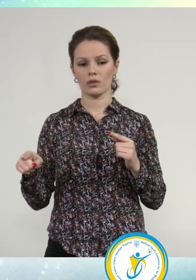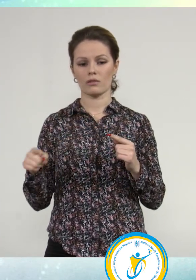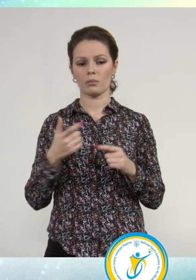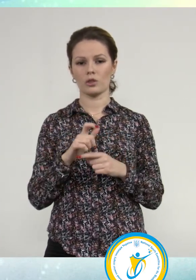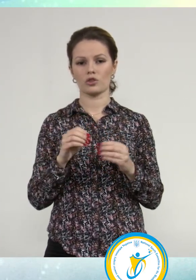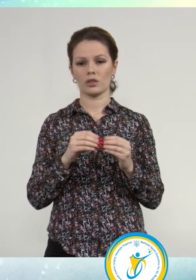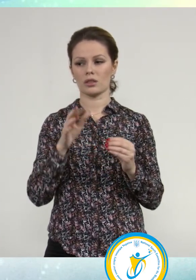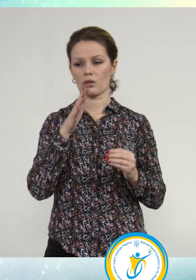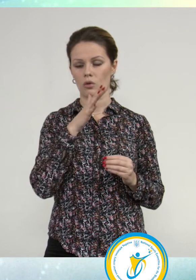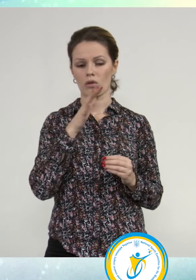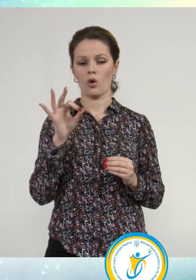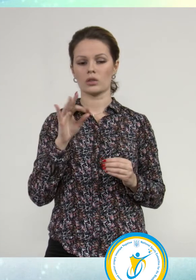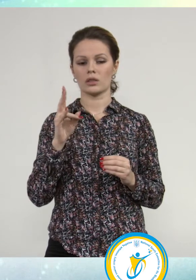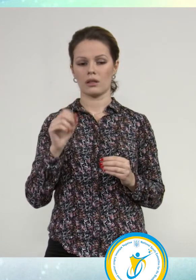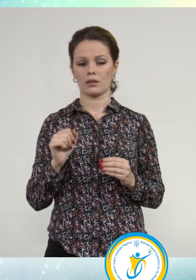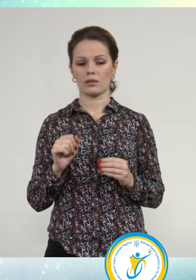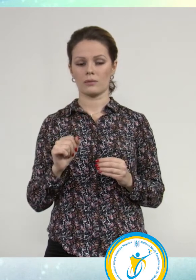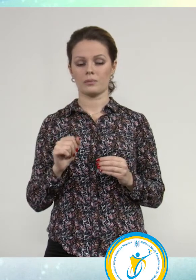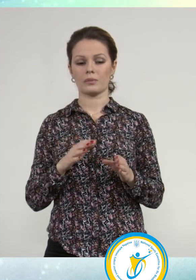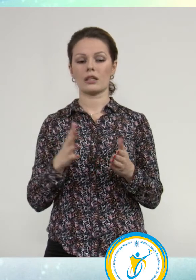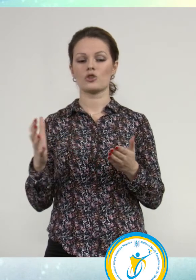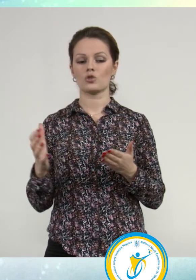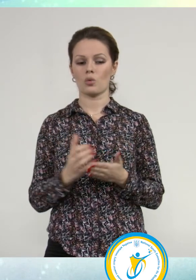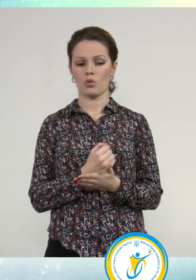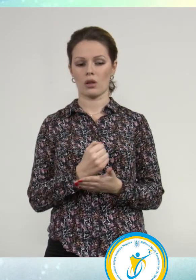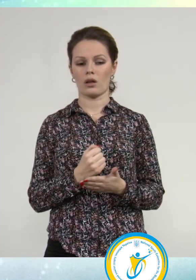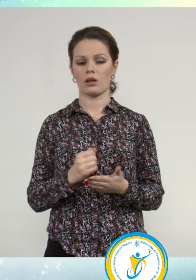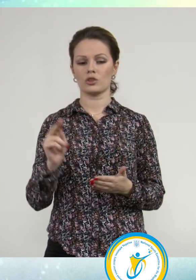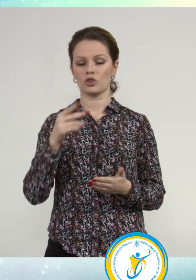10 років, Оксаночка здобула